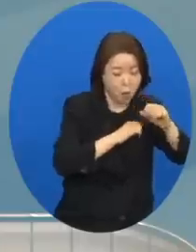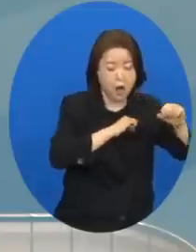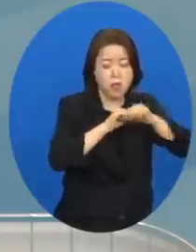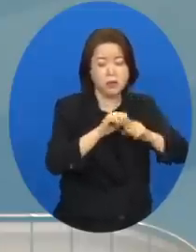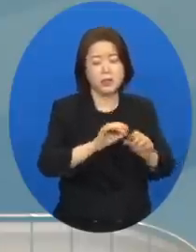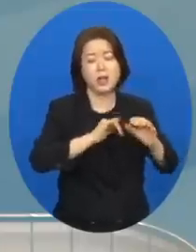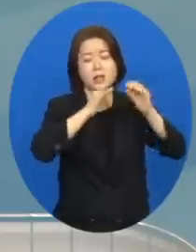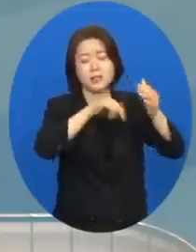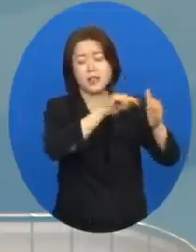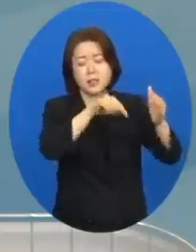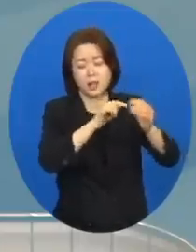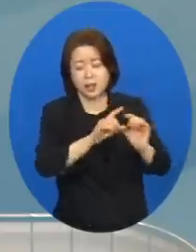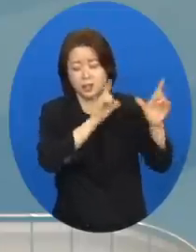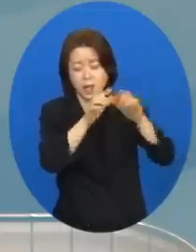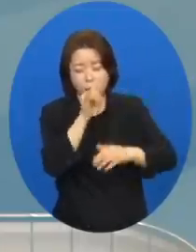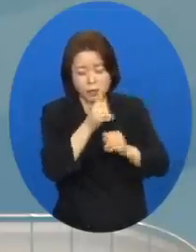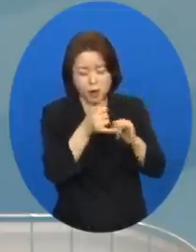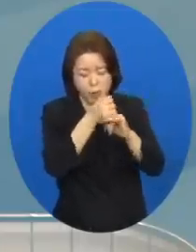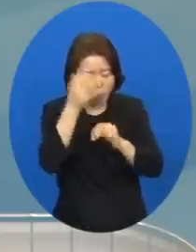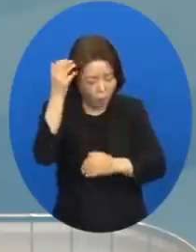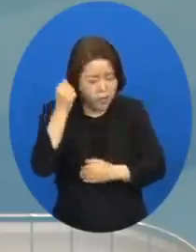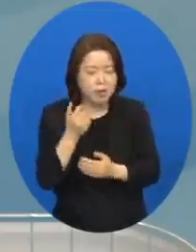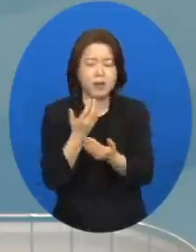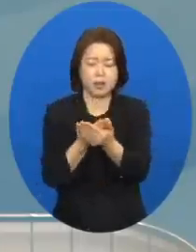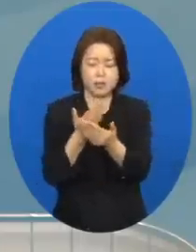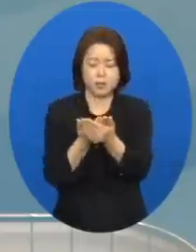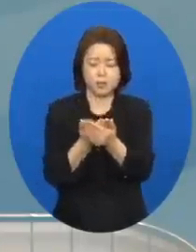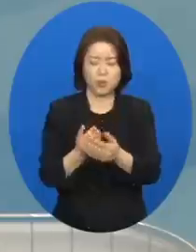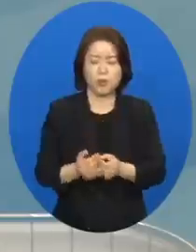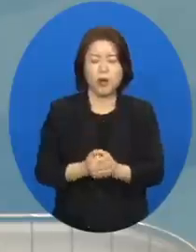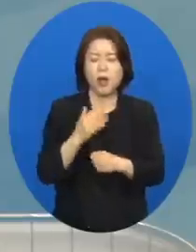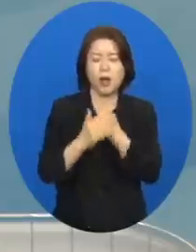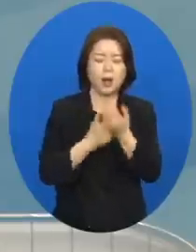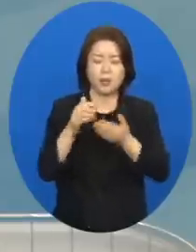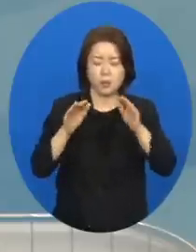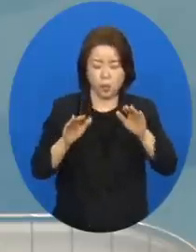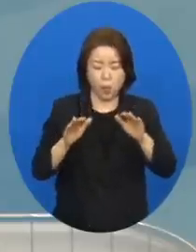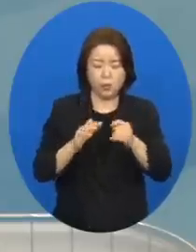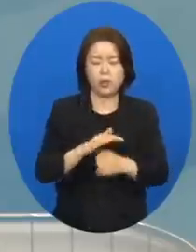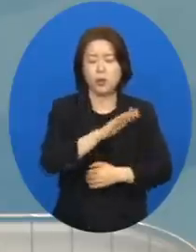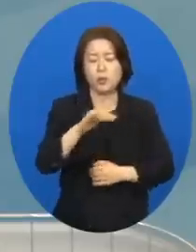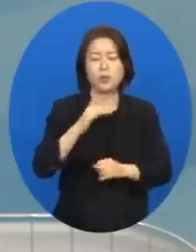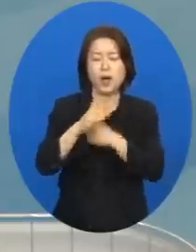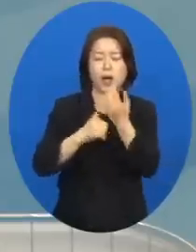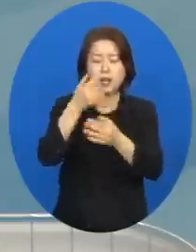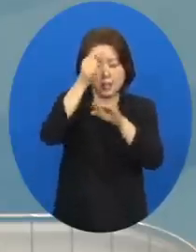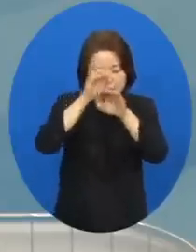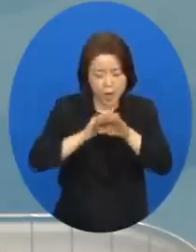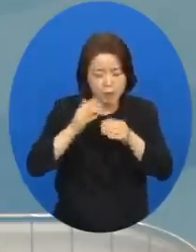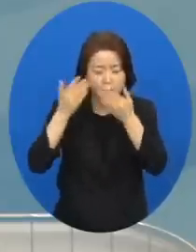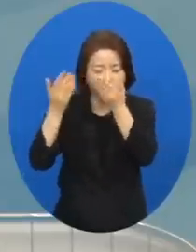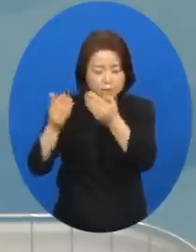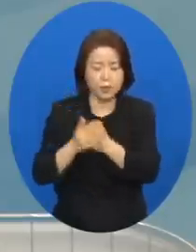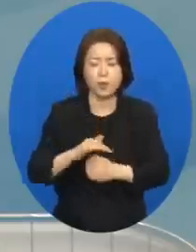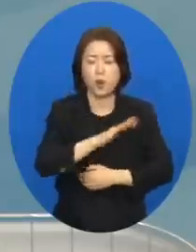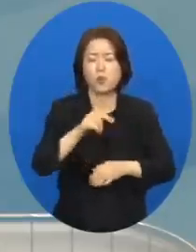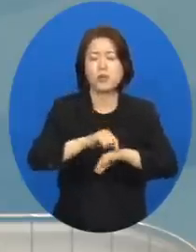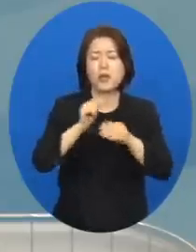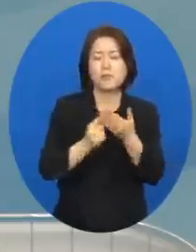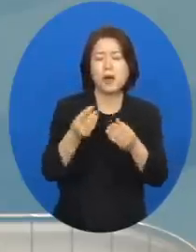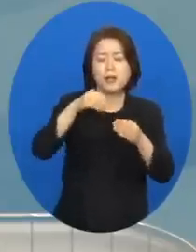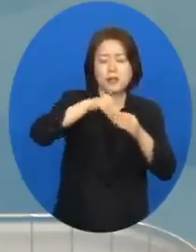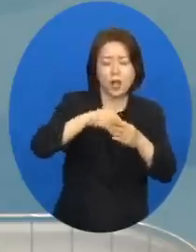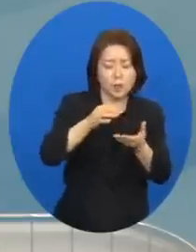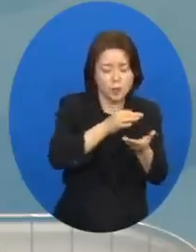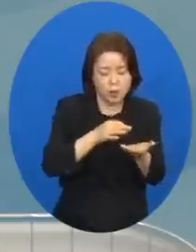살고 있음을 명심하게 하소서. 하나님, 오늘도 우리가 하나님께 예배하고 우리의 마음을 담은